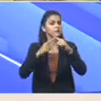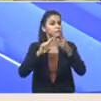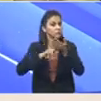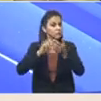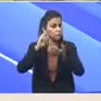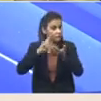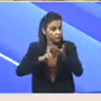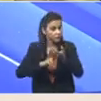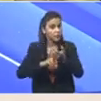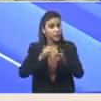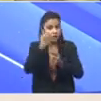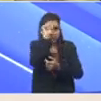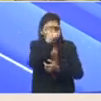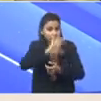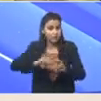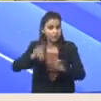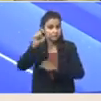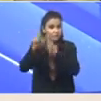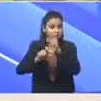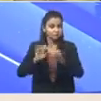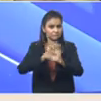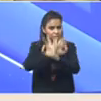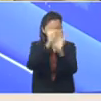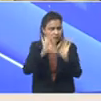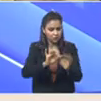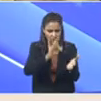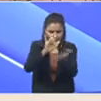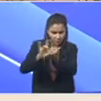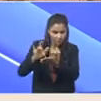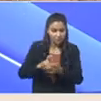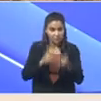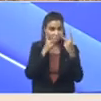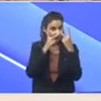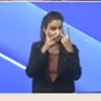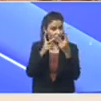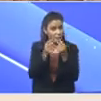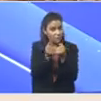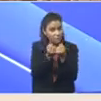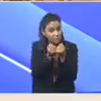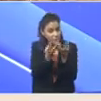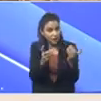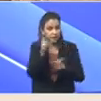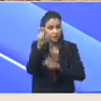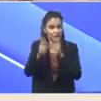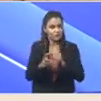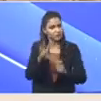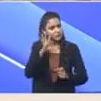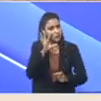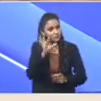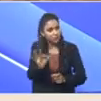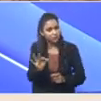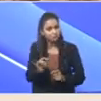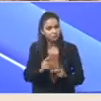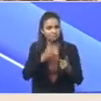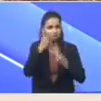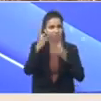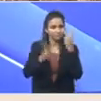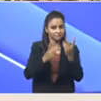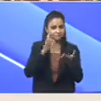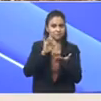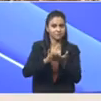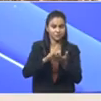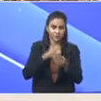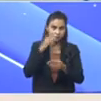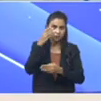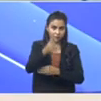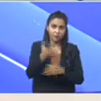वीआर के माध्यम से इन जगहों को देखने के बाद कई लोग वास्तविकता में इन पर्यटन स्थलों का दौरा करना